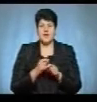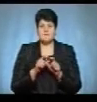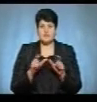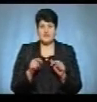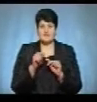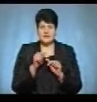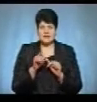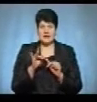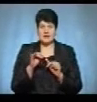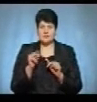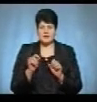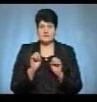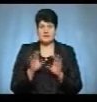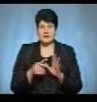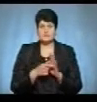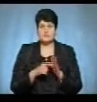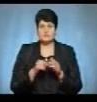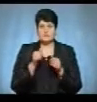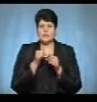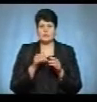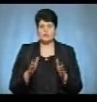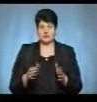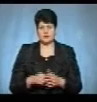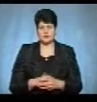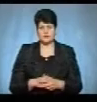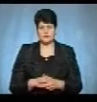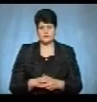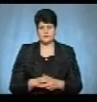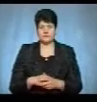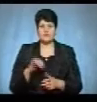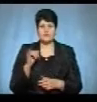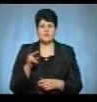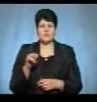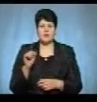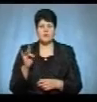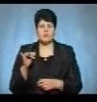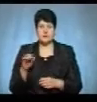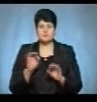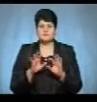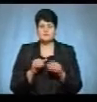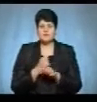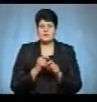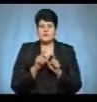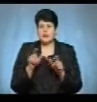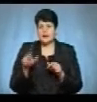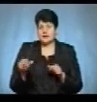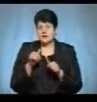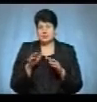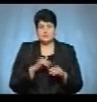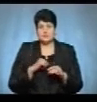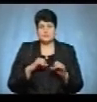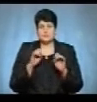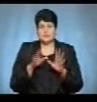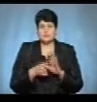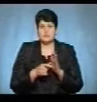речовин передати приміщення неможливо. Іван Парубій розповів, аптекарі не можуть самостійно передати